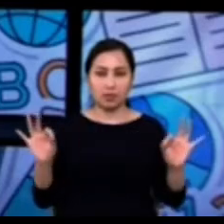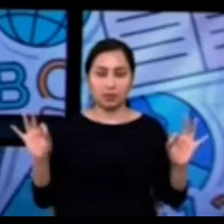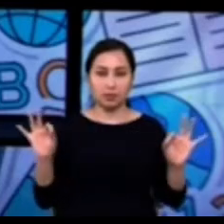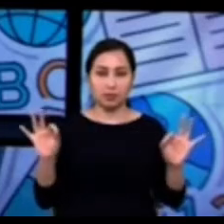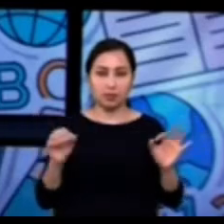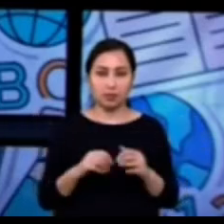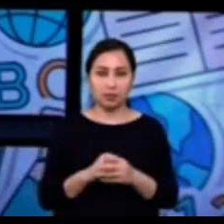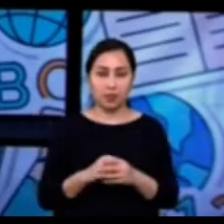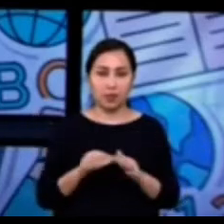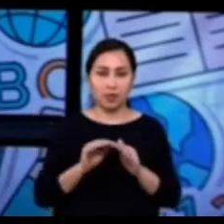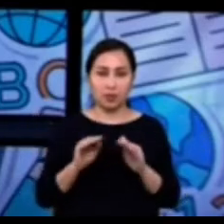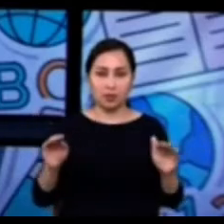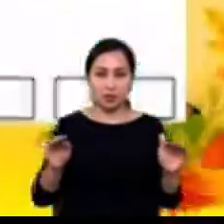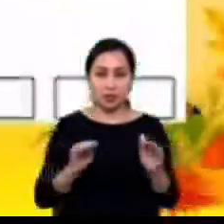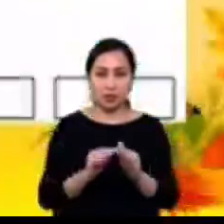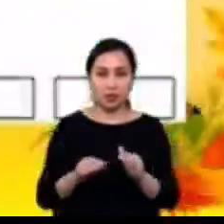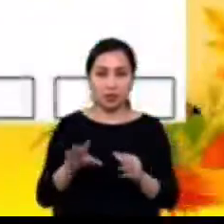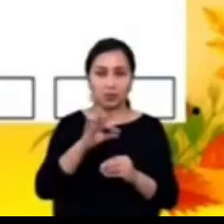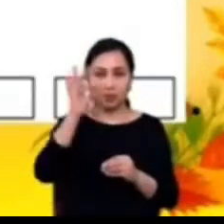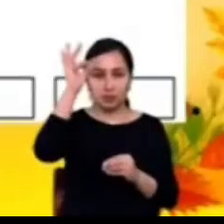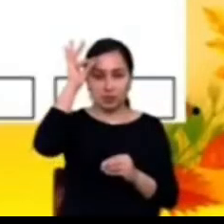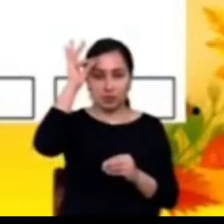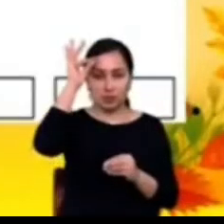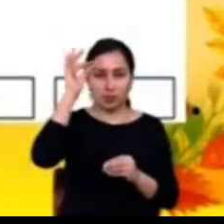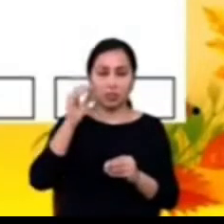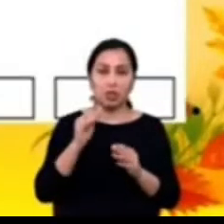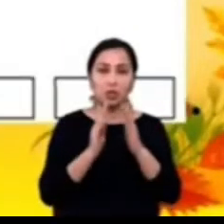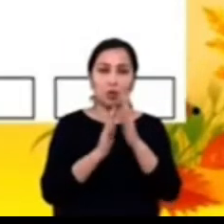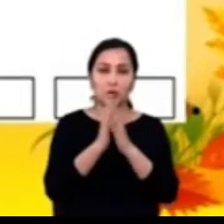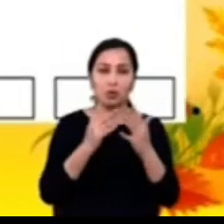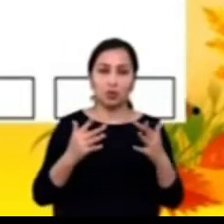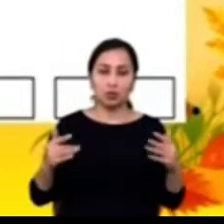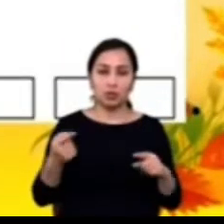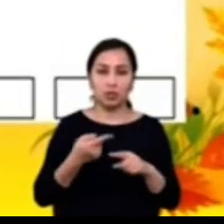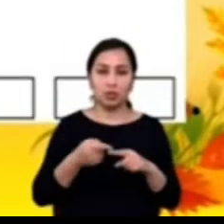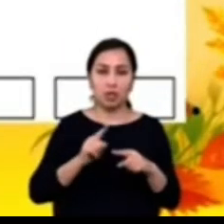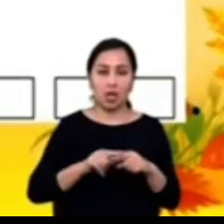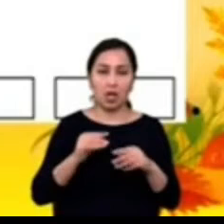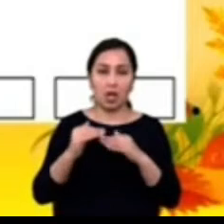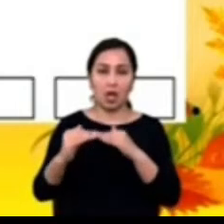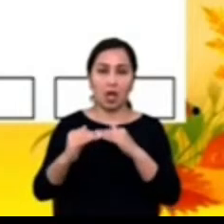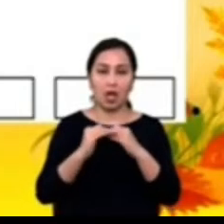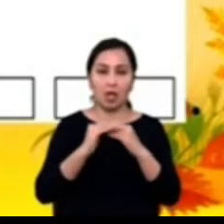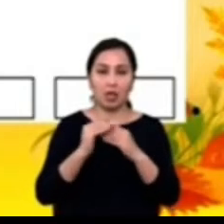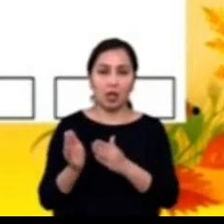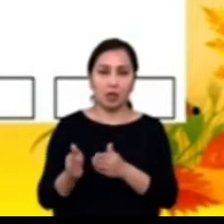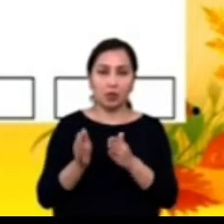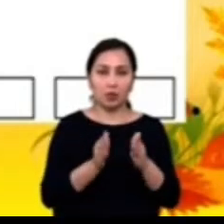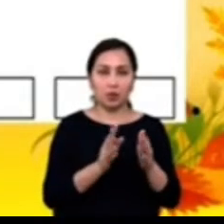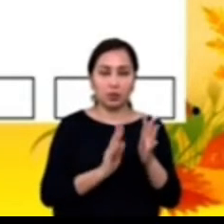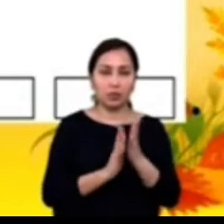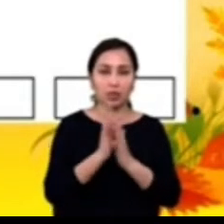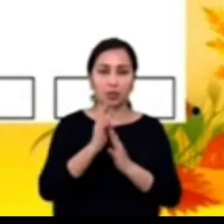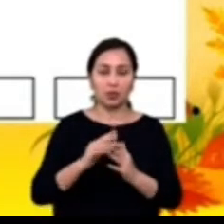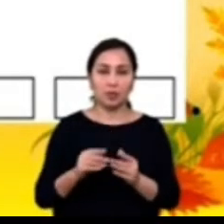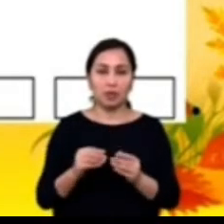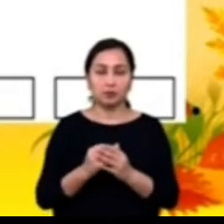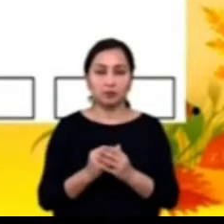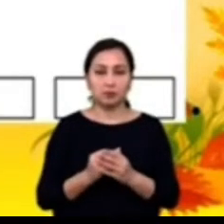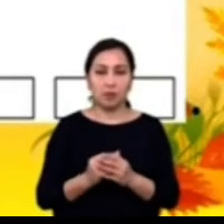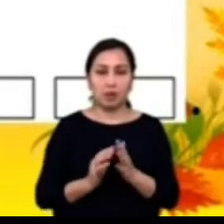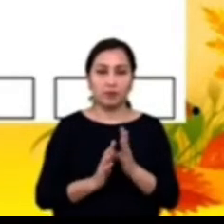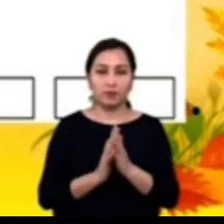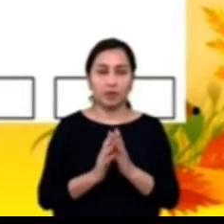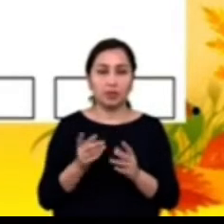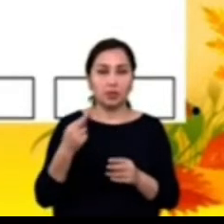Замечательно. Ребята, запомните, овощи – это огородные растения, которые выращиваются